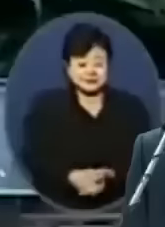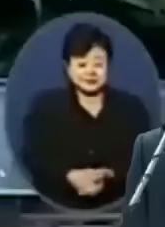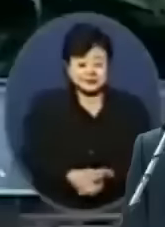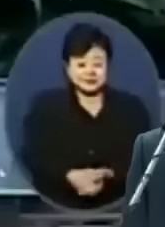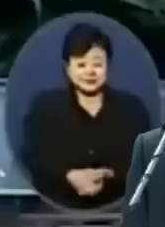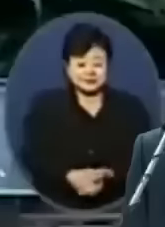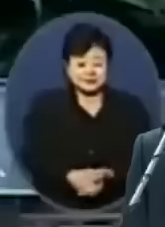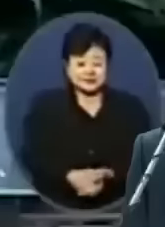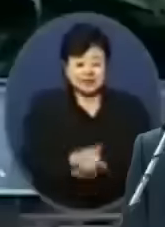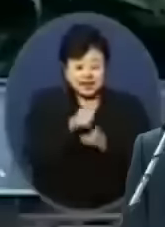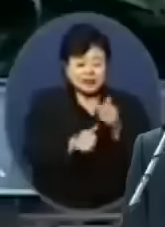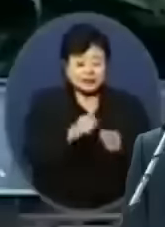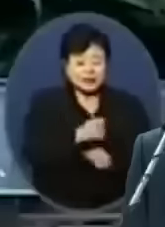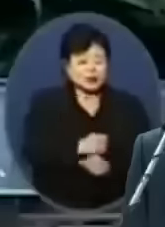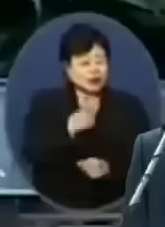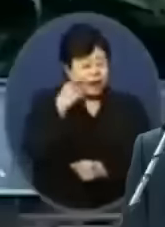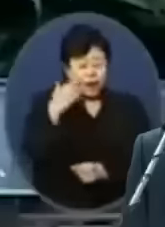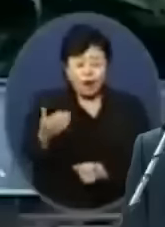하나님 어찌할까요?